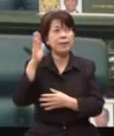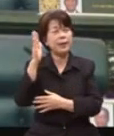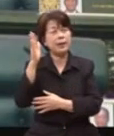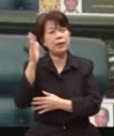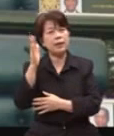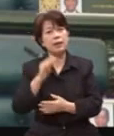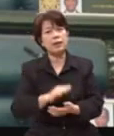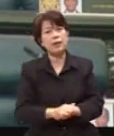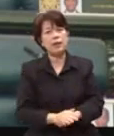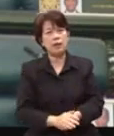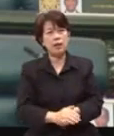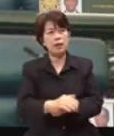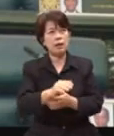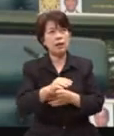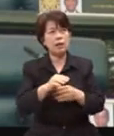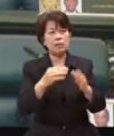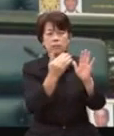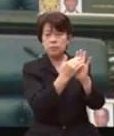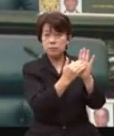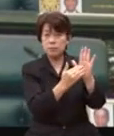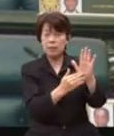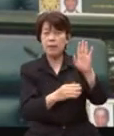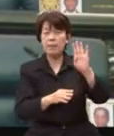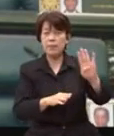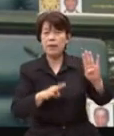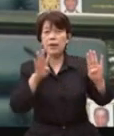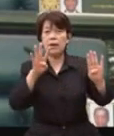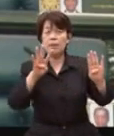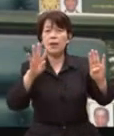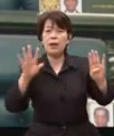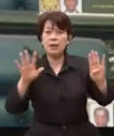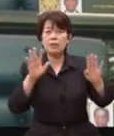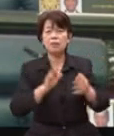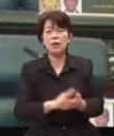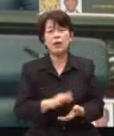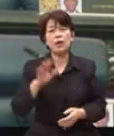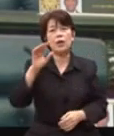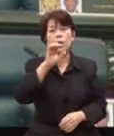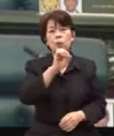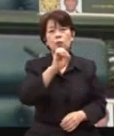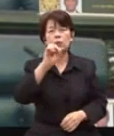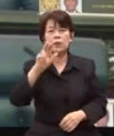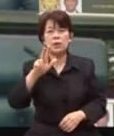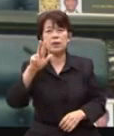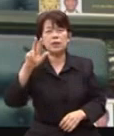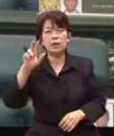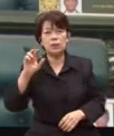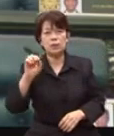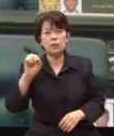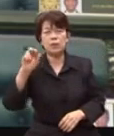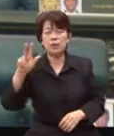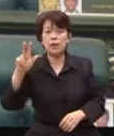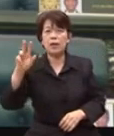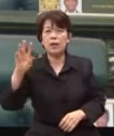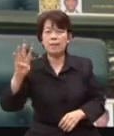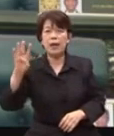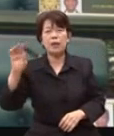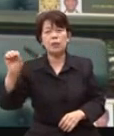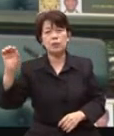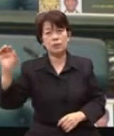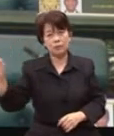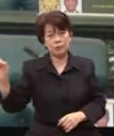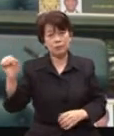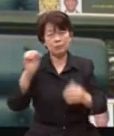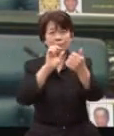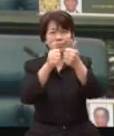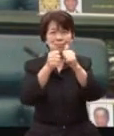kepala di 45 03 0400 program beliau dan